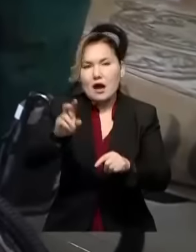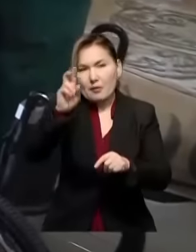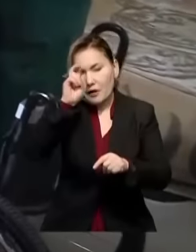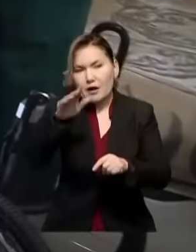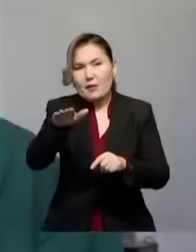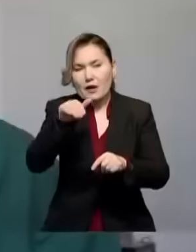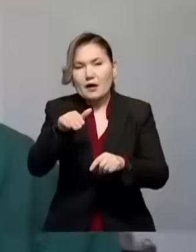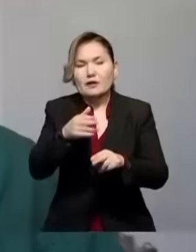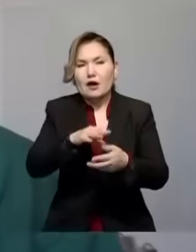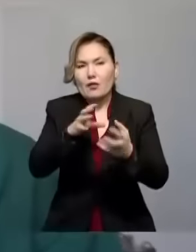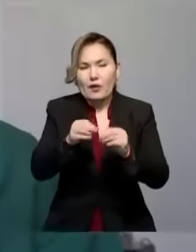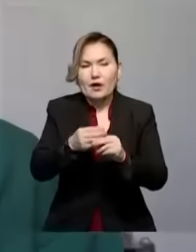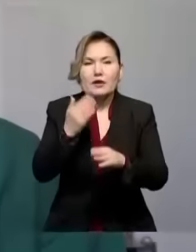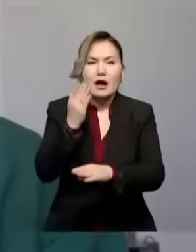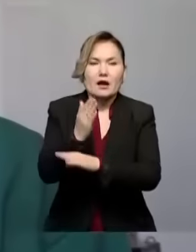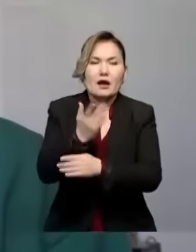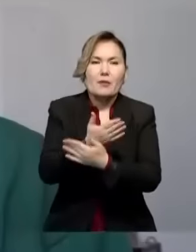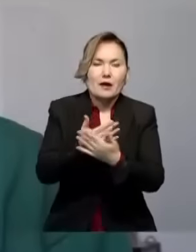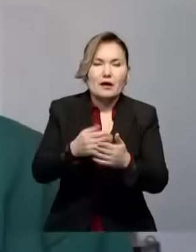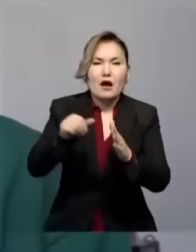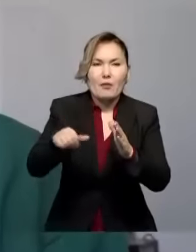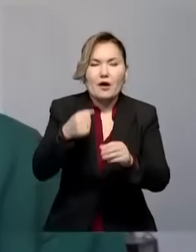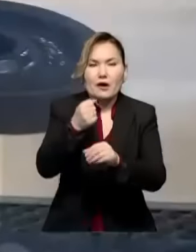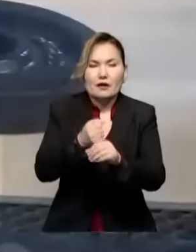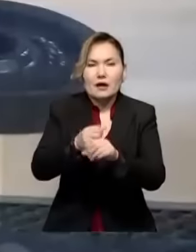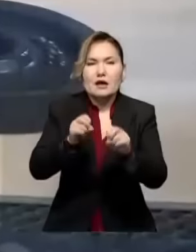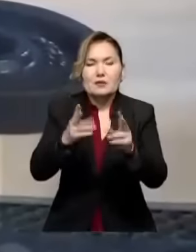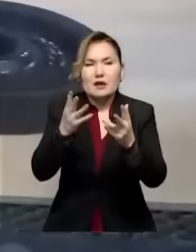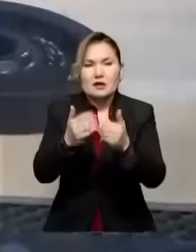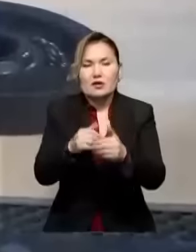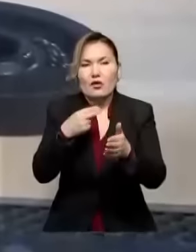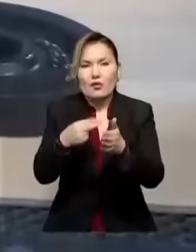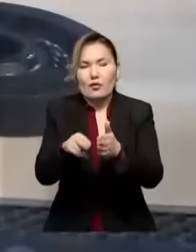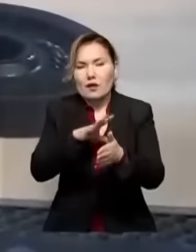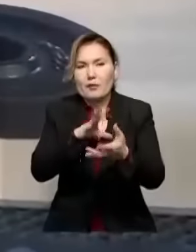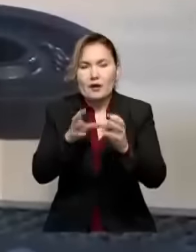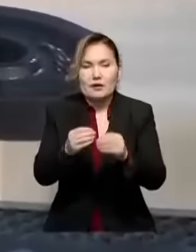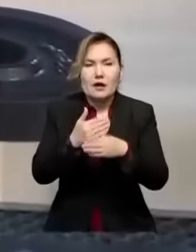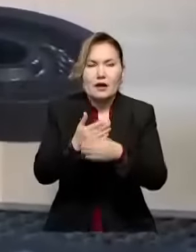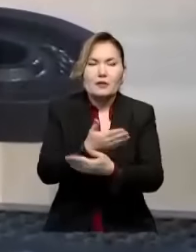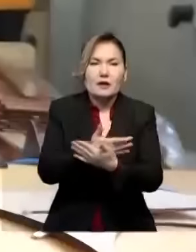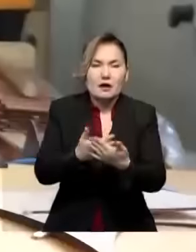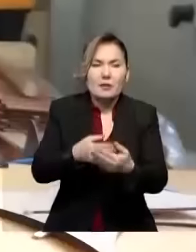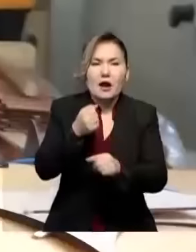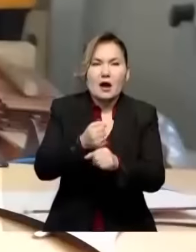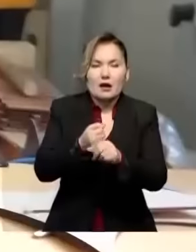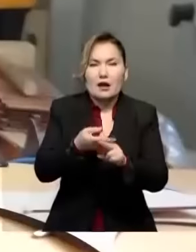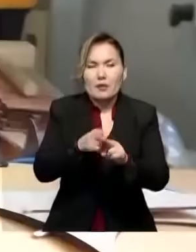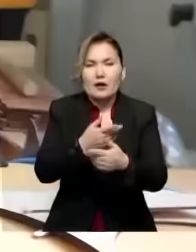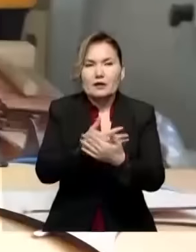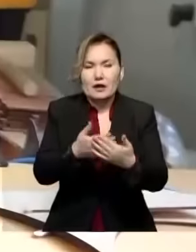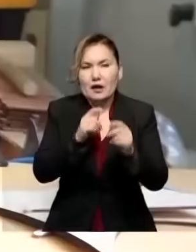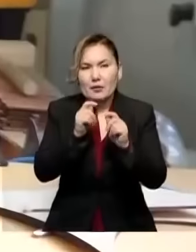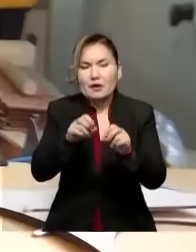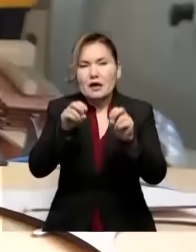алган грант каржыга агач менен пластмассаны оюп кесетин арнайы станок сатып алды. Сонун көмөгү менен түрлү кадиси жана салтанатты